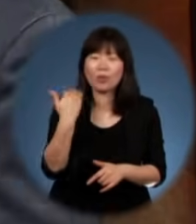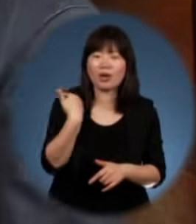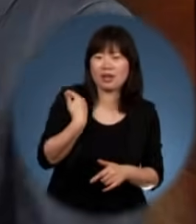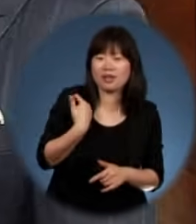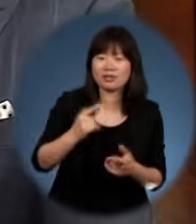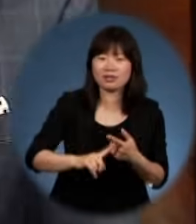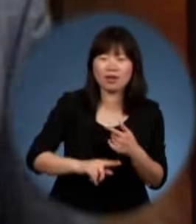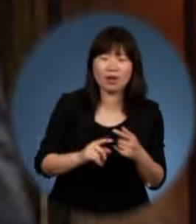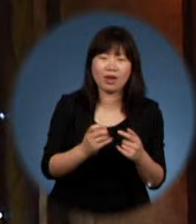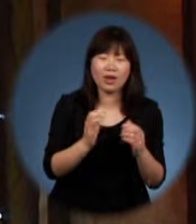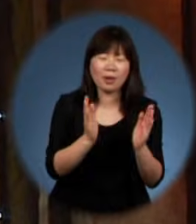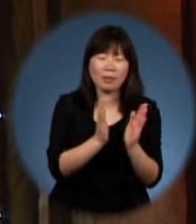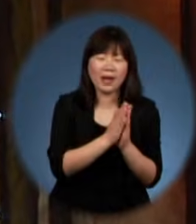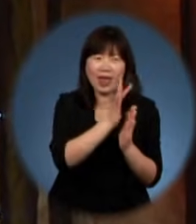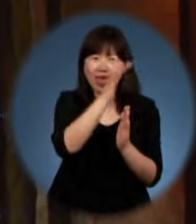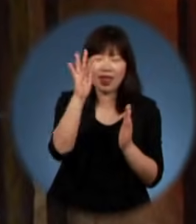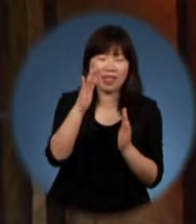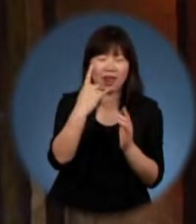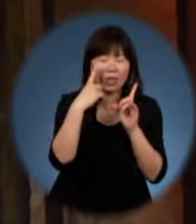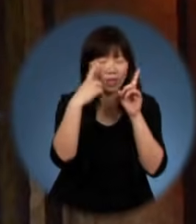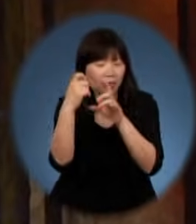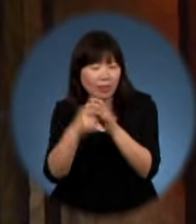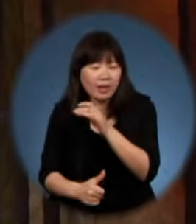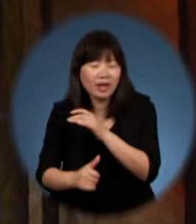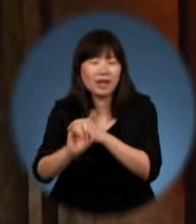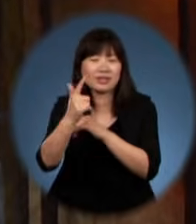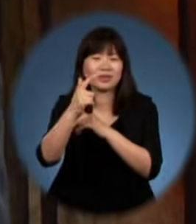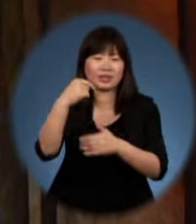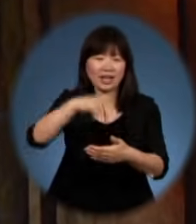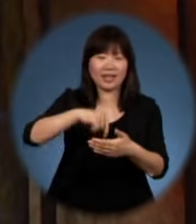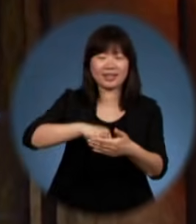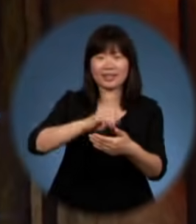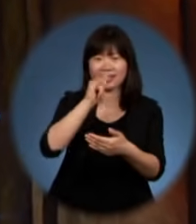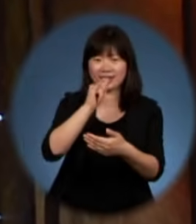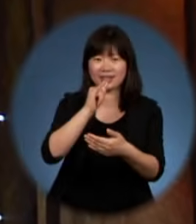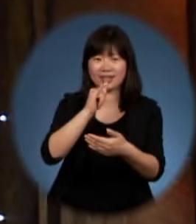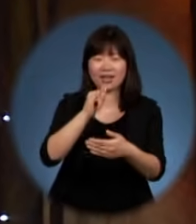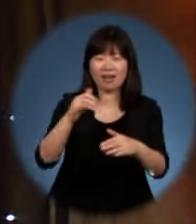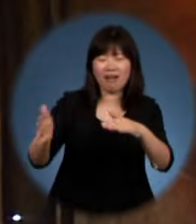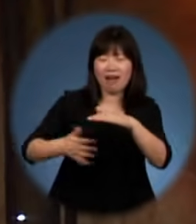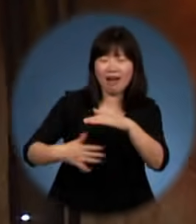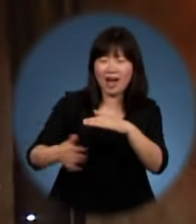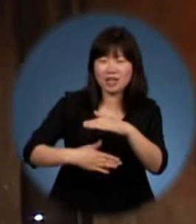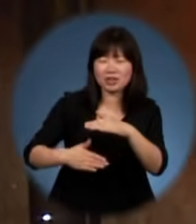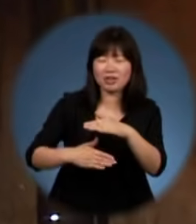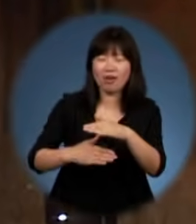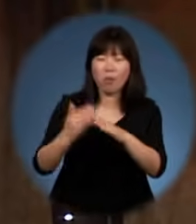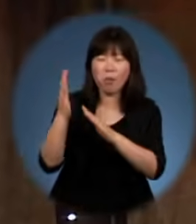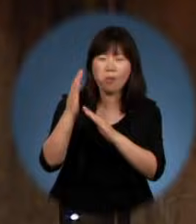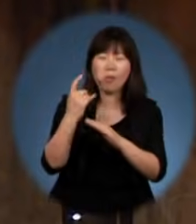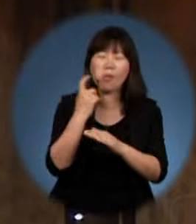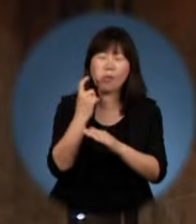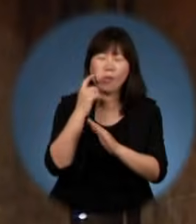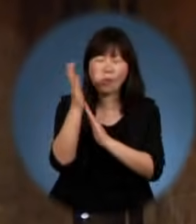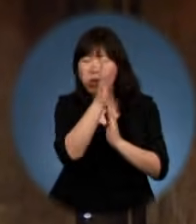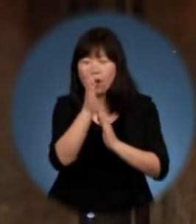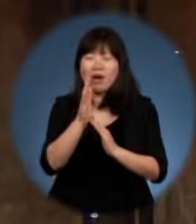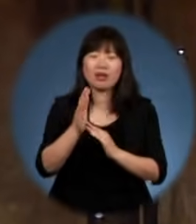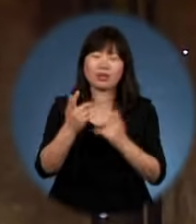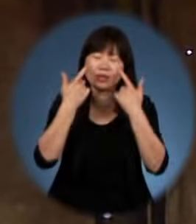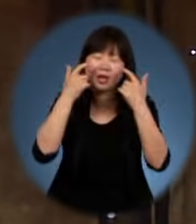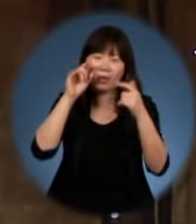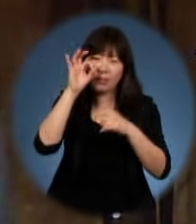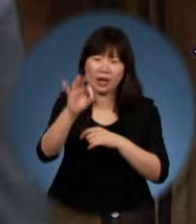빤짝이 있다고 허세 현혹되지 않고 요 그 반짝임 속에 있는 허위와 위선을 정하게 보고 진짜